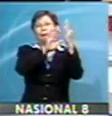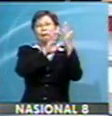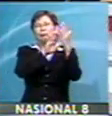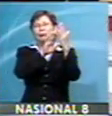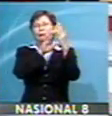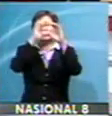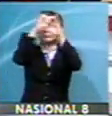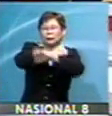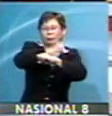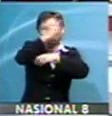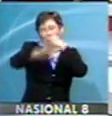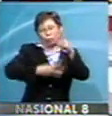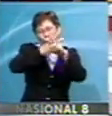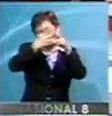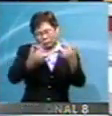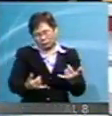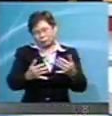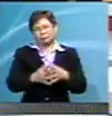dan cabaran dunia